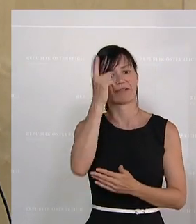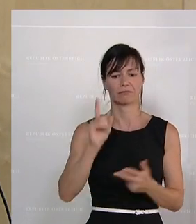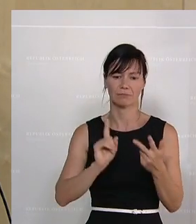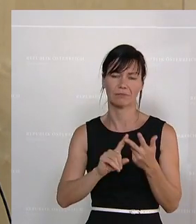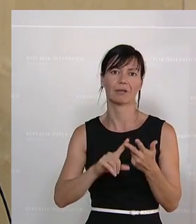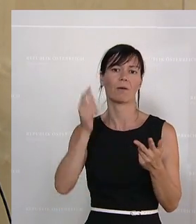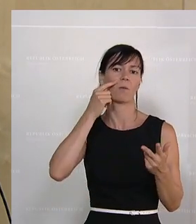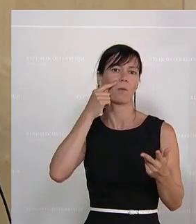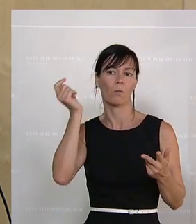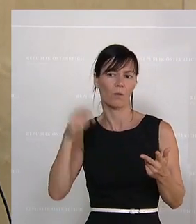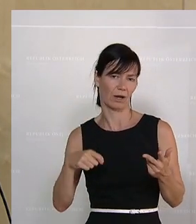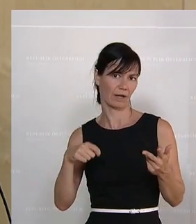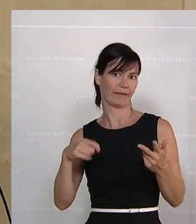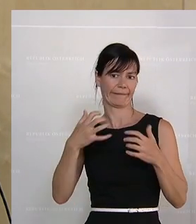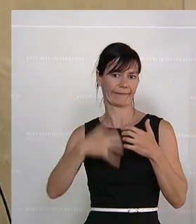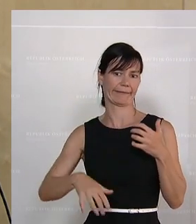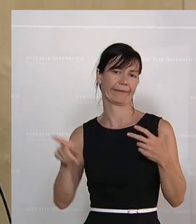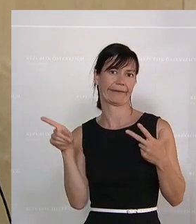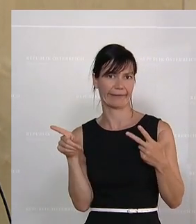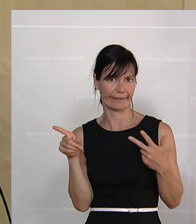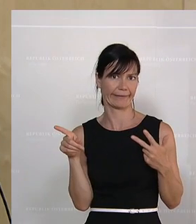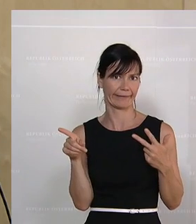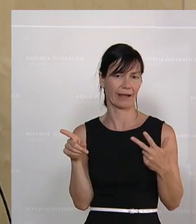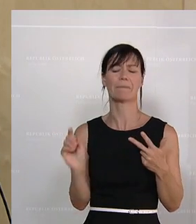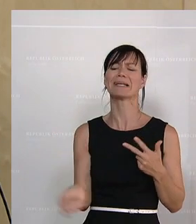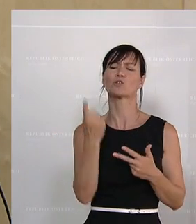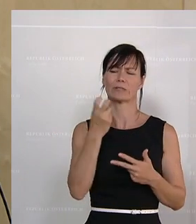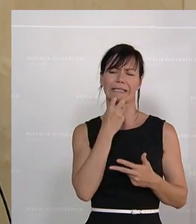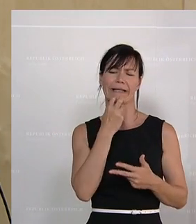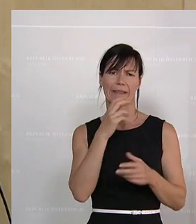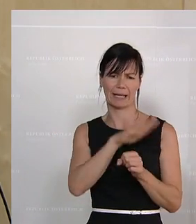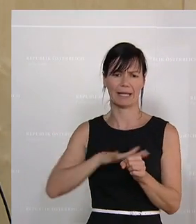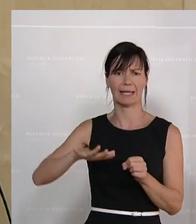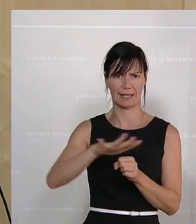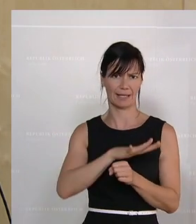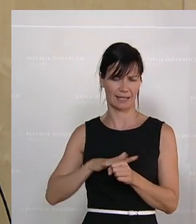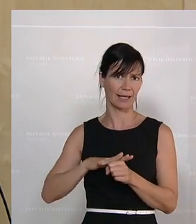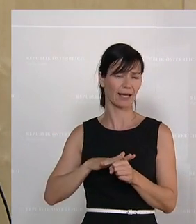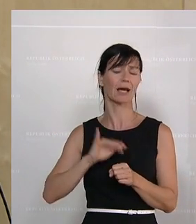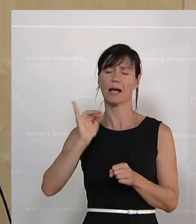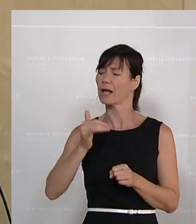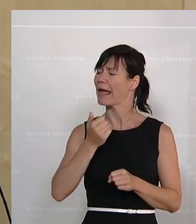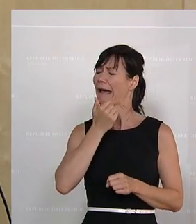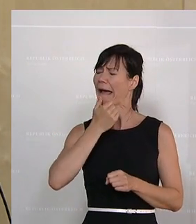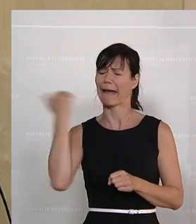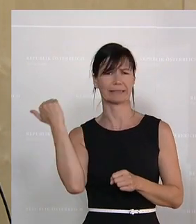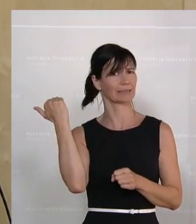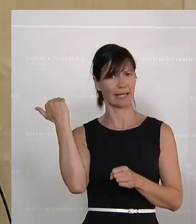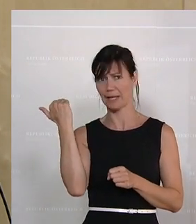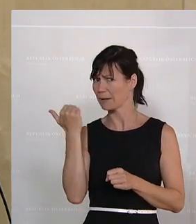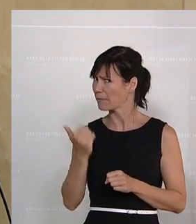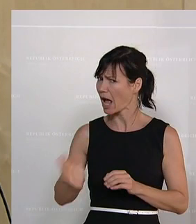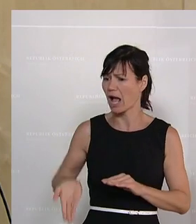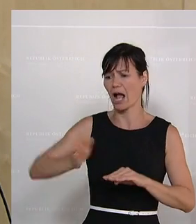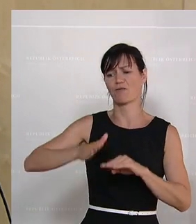der kriege in der ukraine der diese teuerung vor allem im energiebereich noch einmal ganz extrem anhalt das sind die